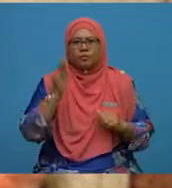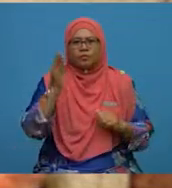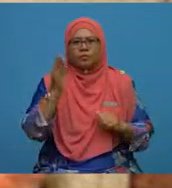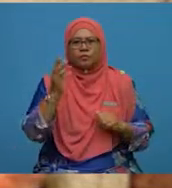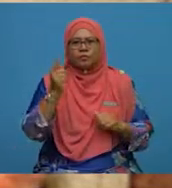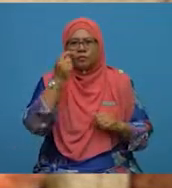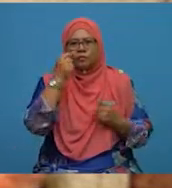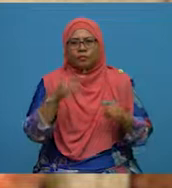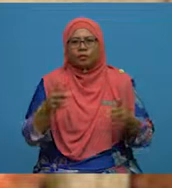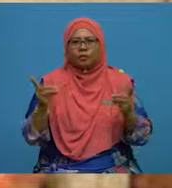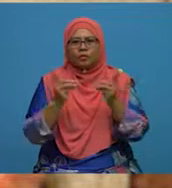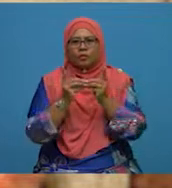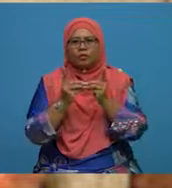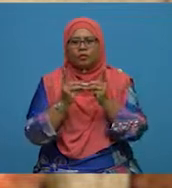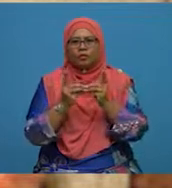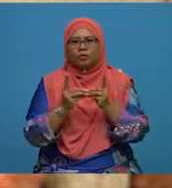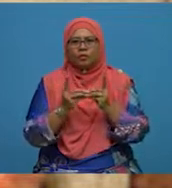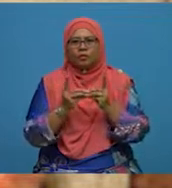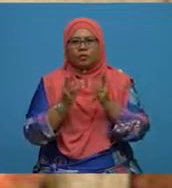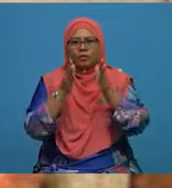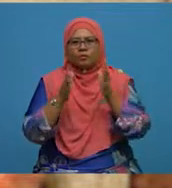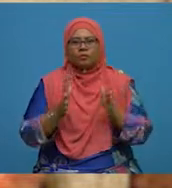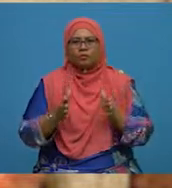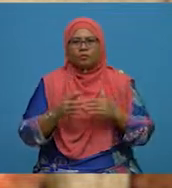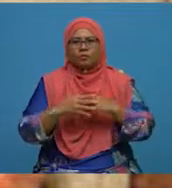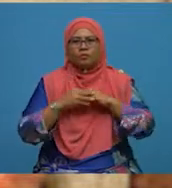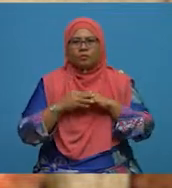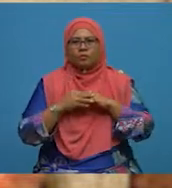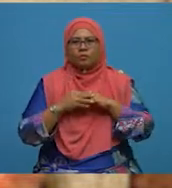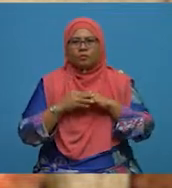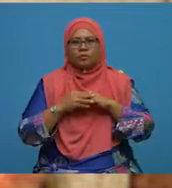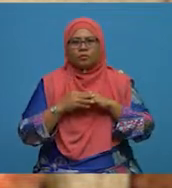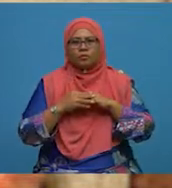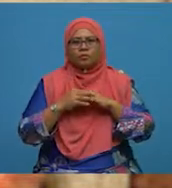telah menemui Pesuruhjaya British pada bulan November